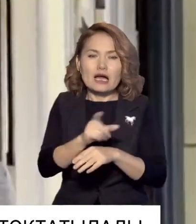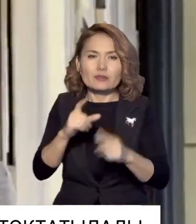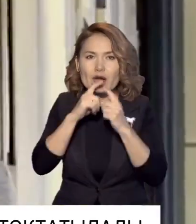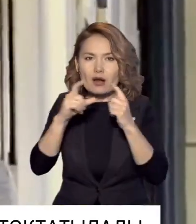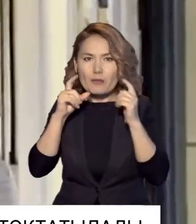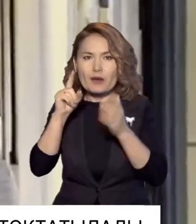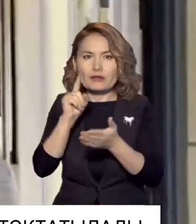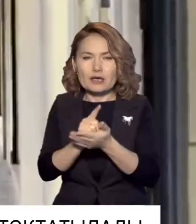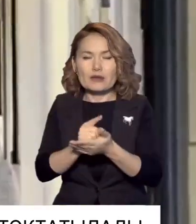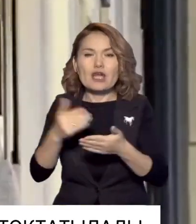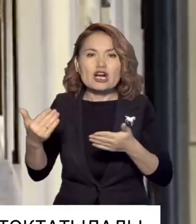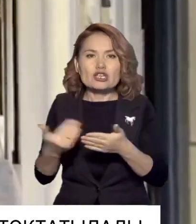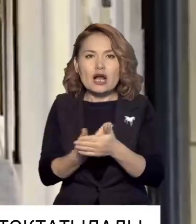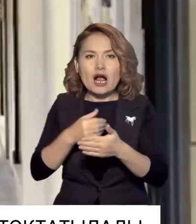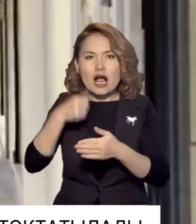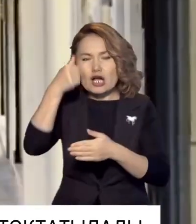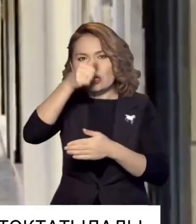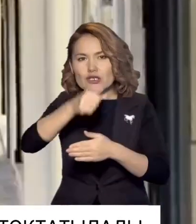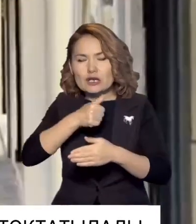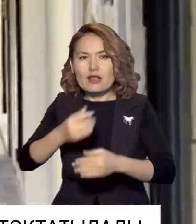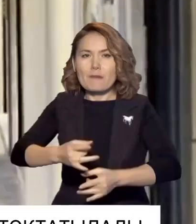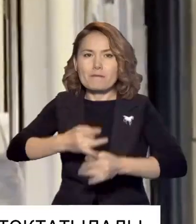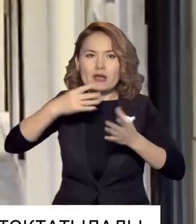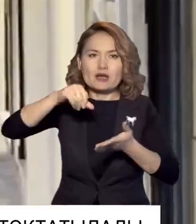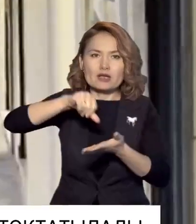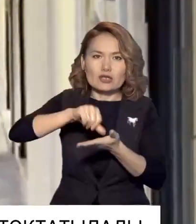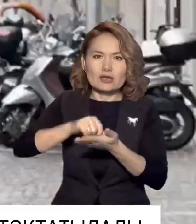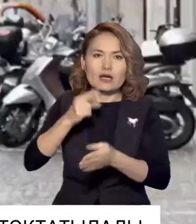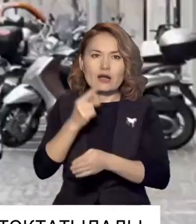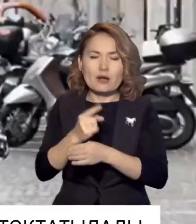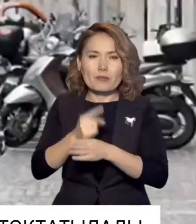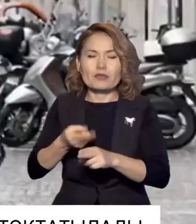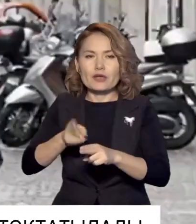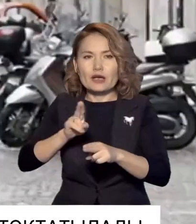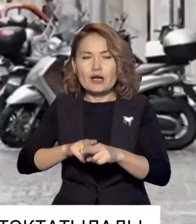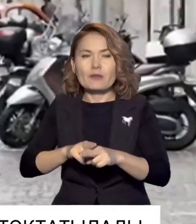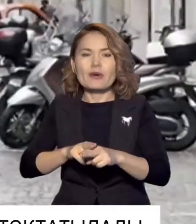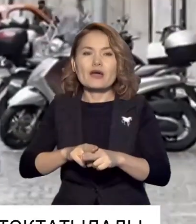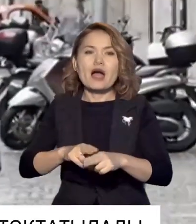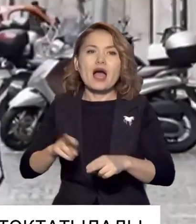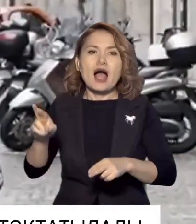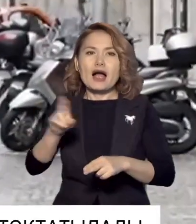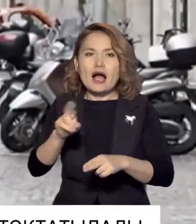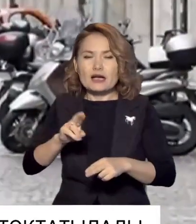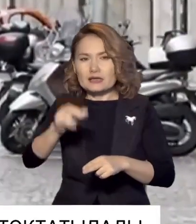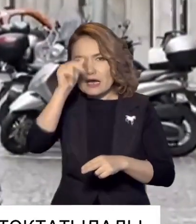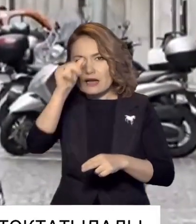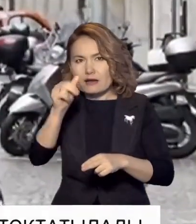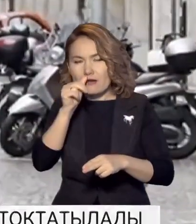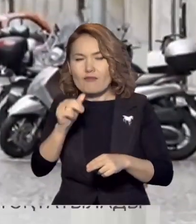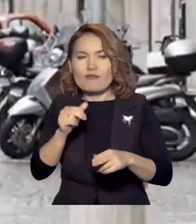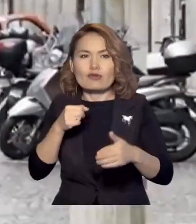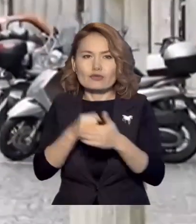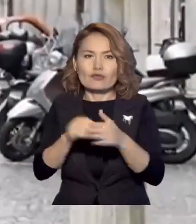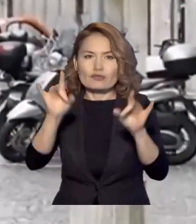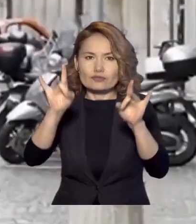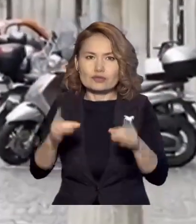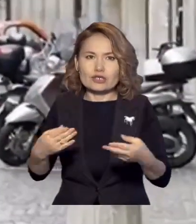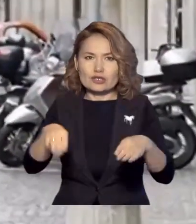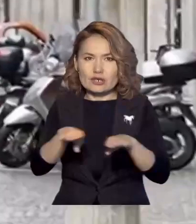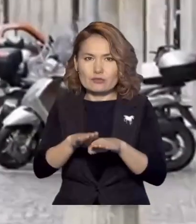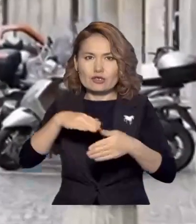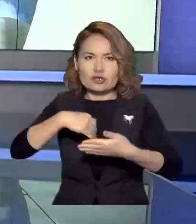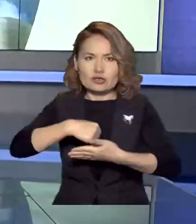Бұған қоса үкімет жаңа жыл мерекесін топ болып тойлауға тыйым салды. Көңіл көтеру орындарын қаңтардың соңына дейін жабу туралы шешім қабылданған.